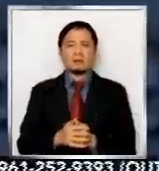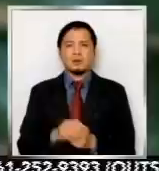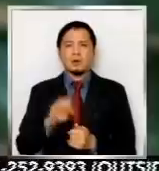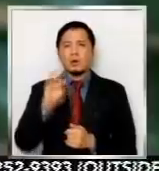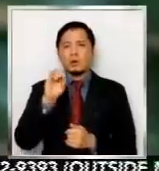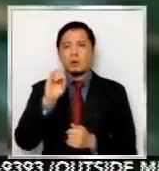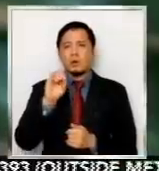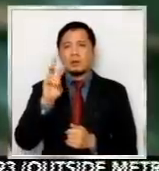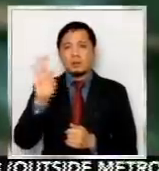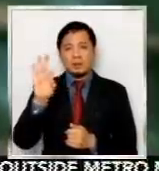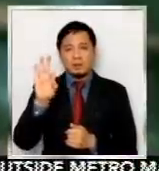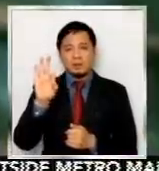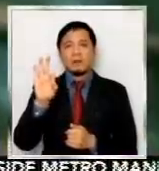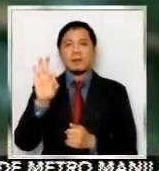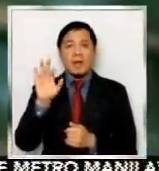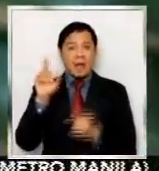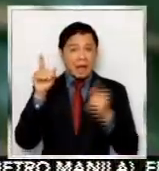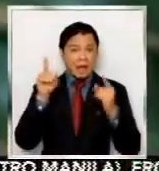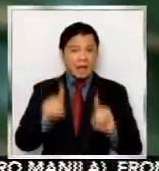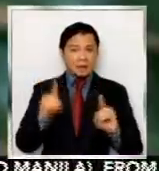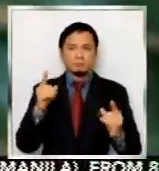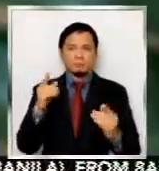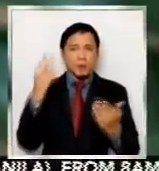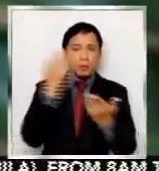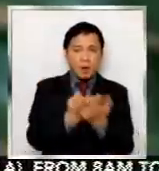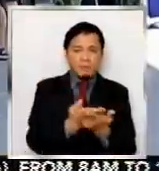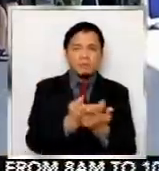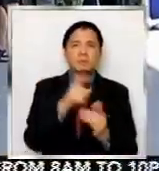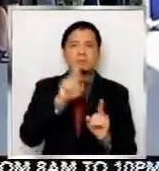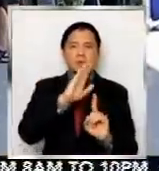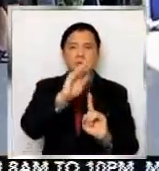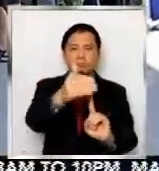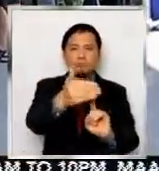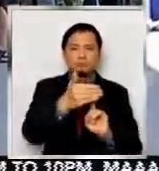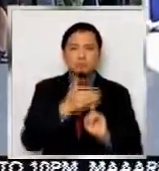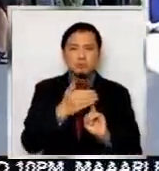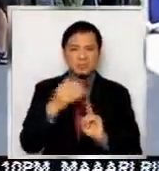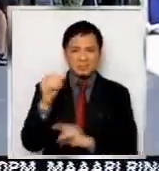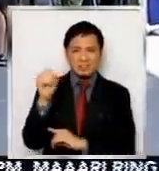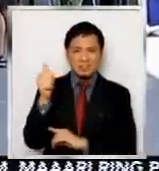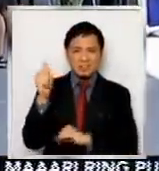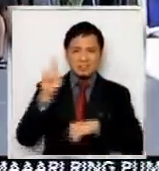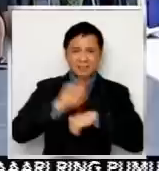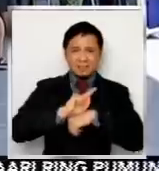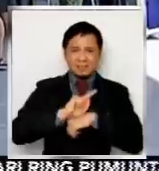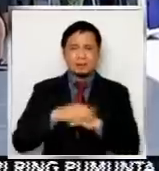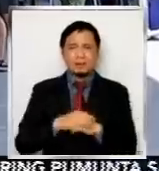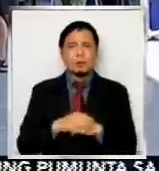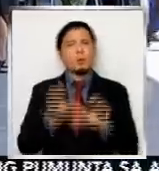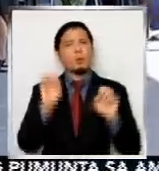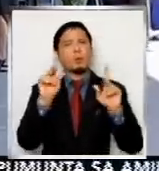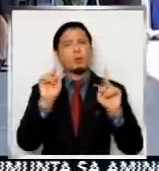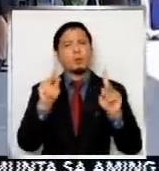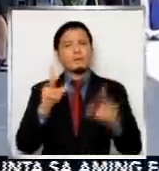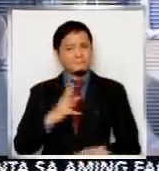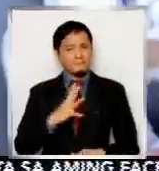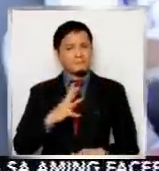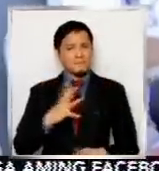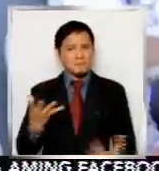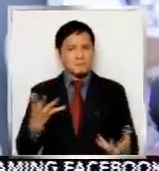dyan, ay kailangan ma-quarantine sila ng 10 days. Sabi ko, okay lang naman kung talaga yun ang kailangan